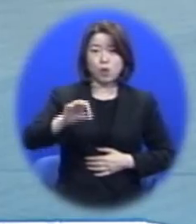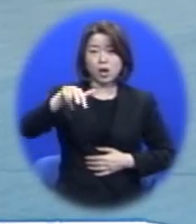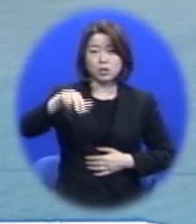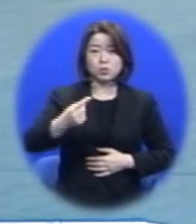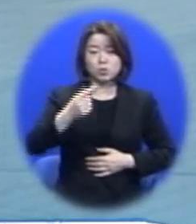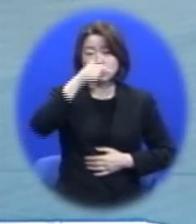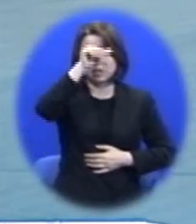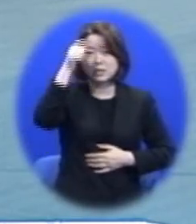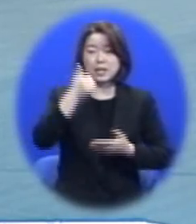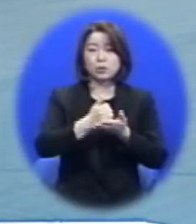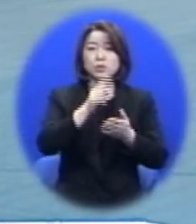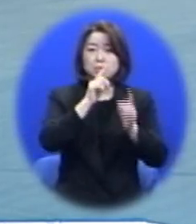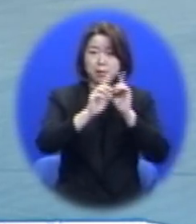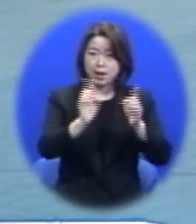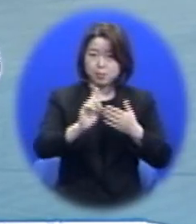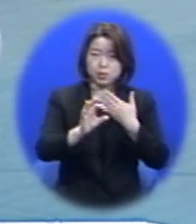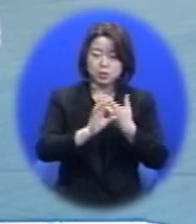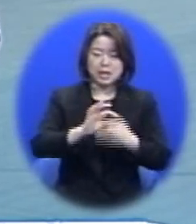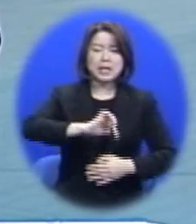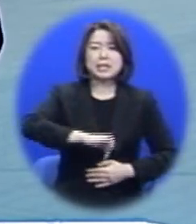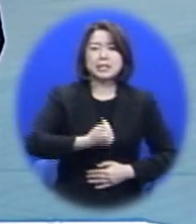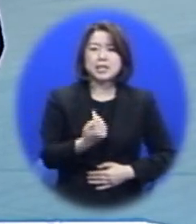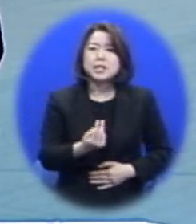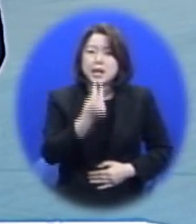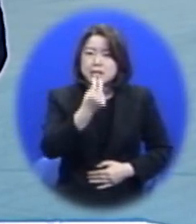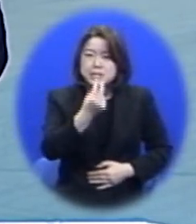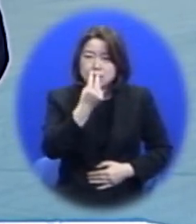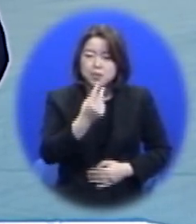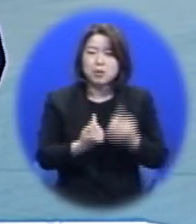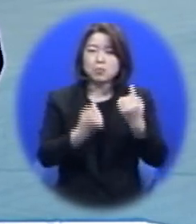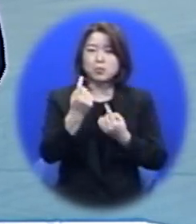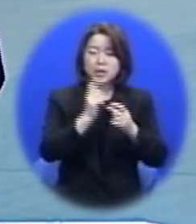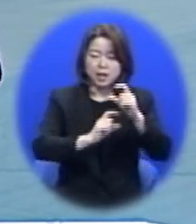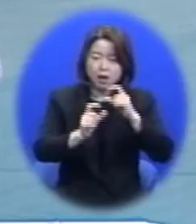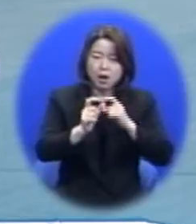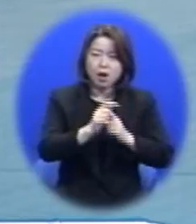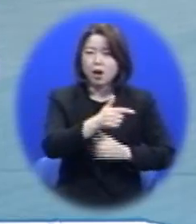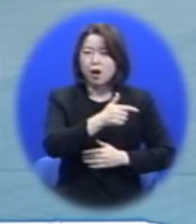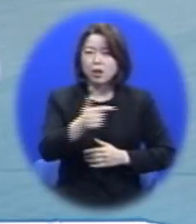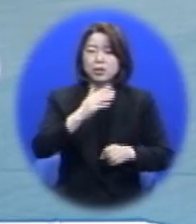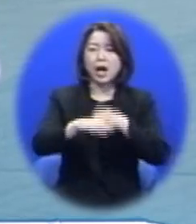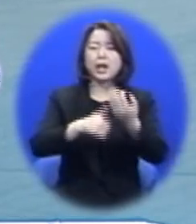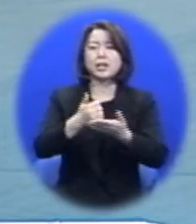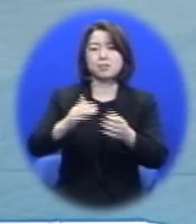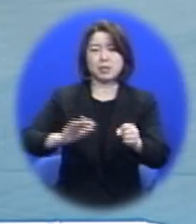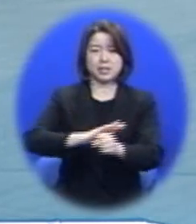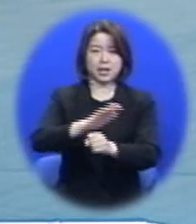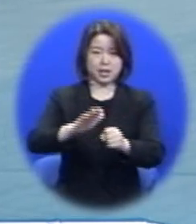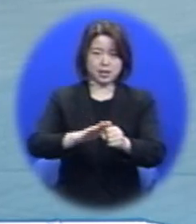말합니다. 자신의 생명보다 더 컸던 하나님에 대한 사랑이었다.